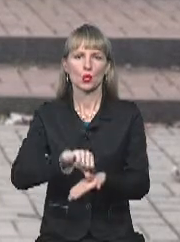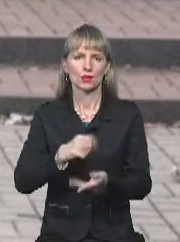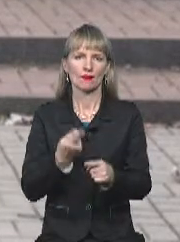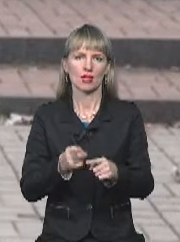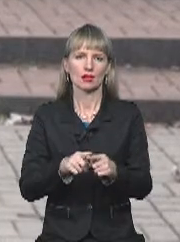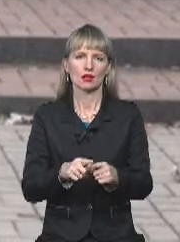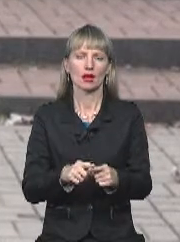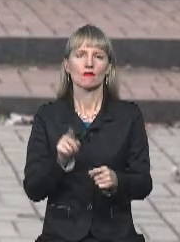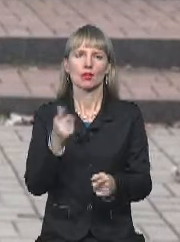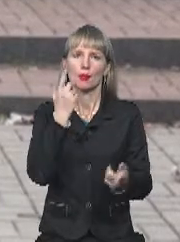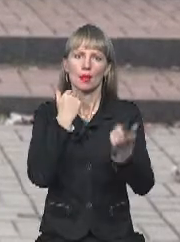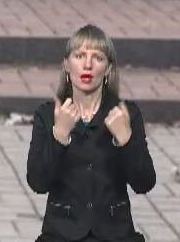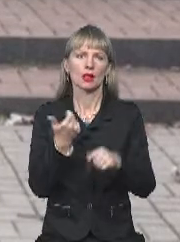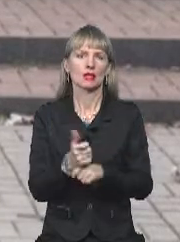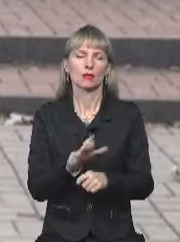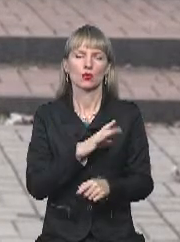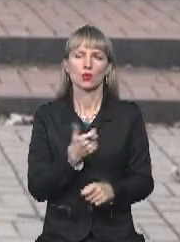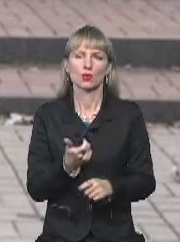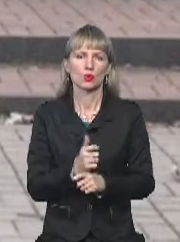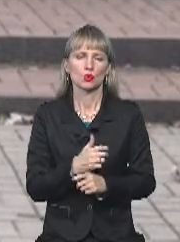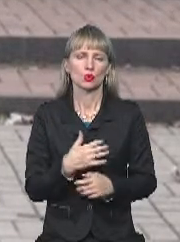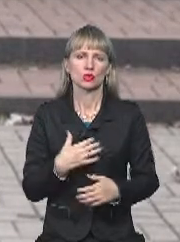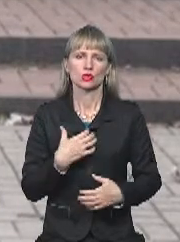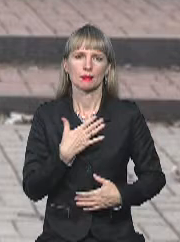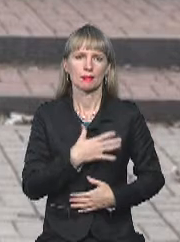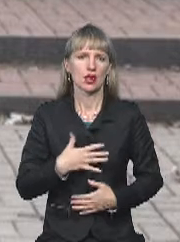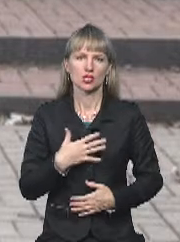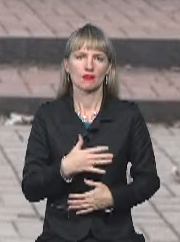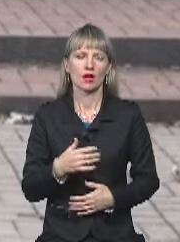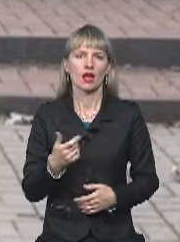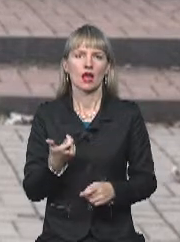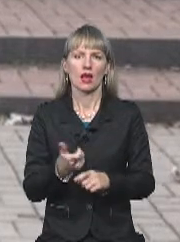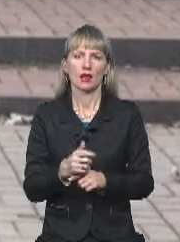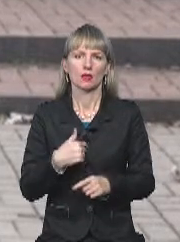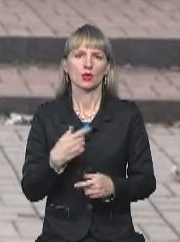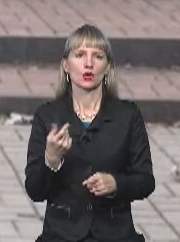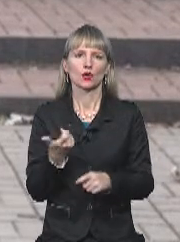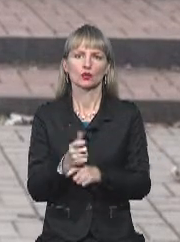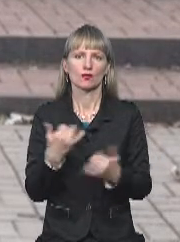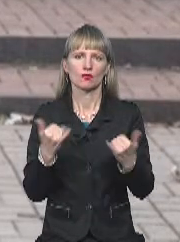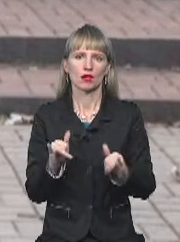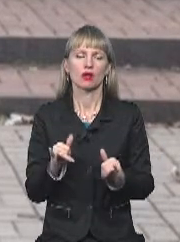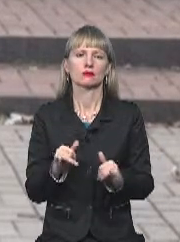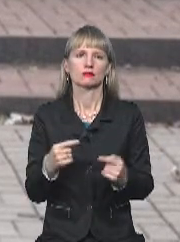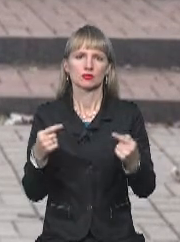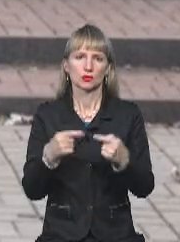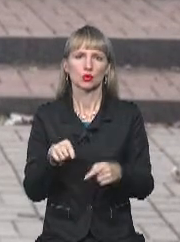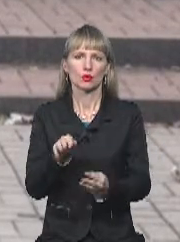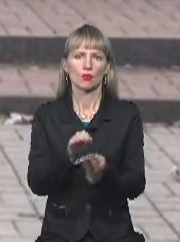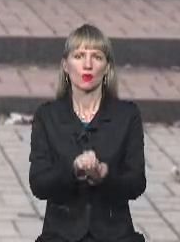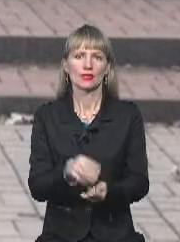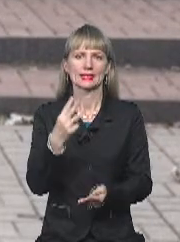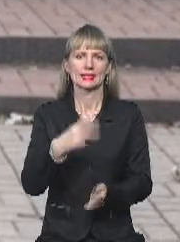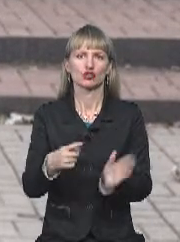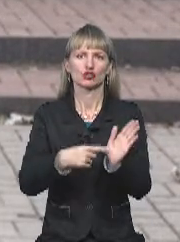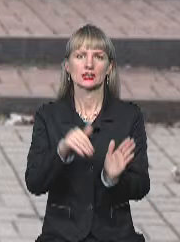Вони плакали. Це було дуже зворушливо. І це мене у той момент дуже вразило. Документально підтверджено, тут поховані